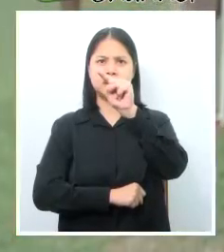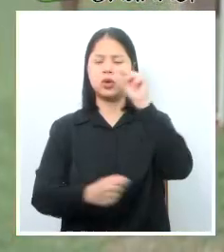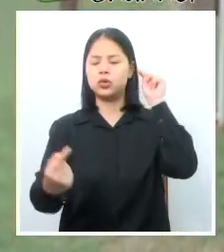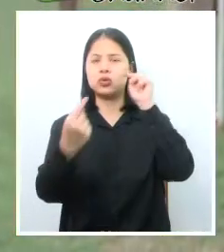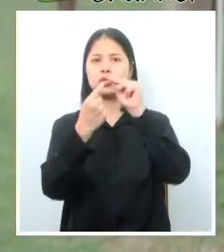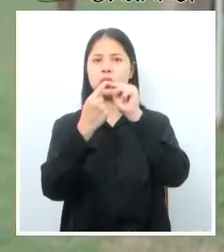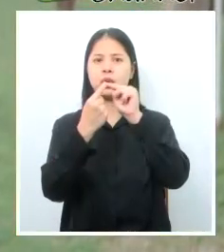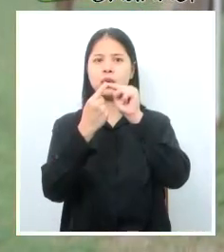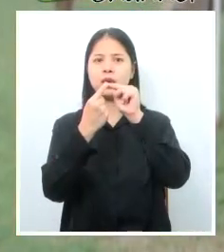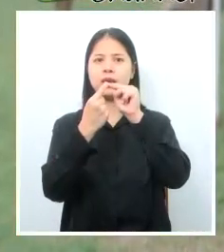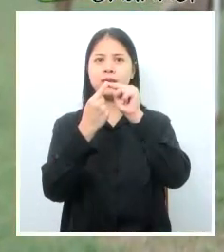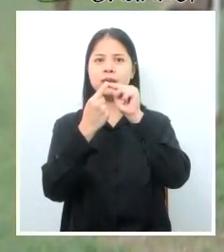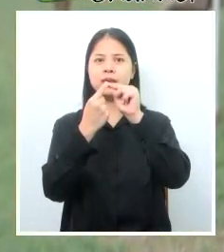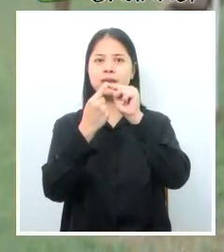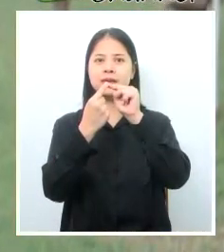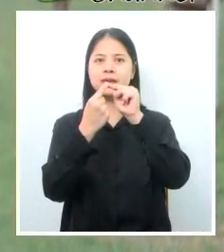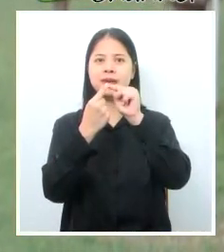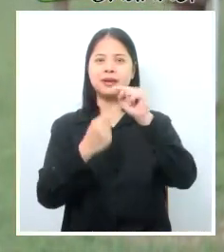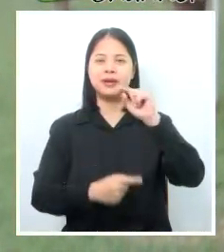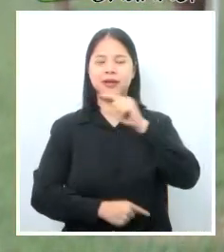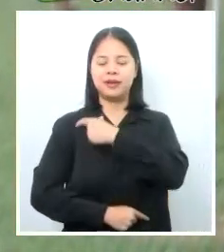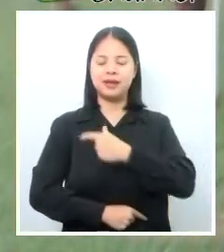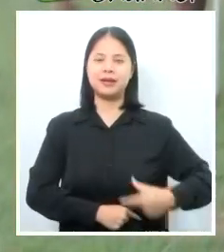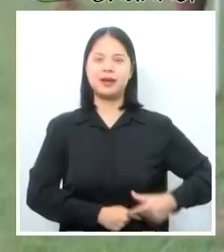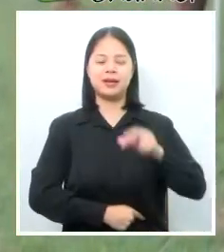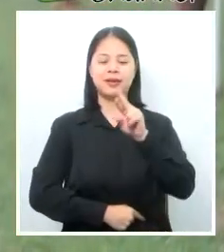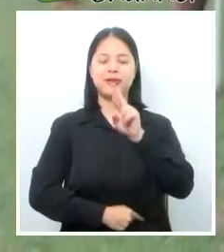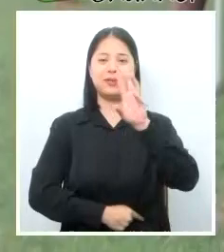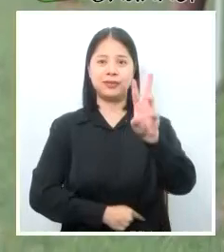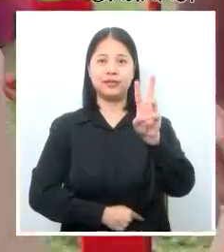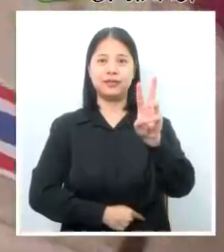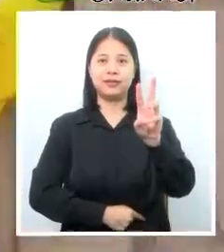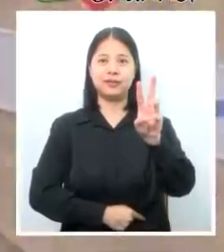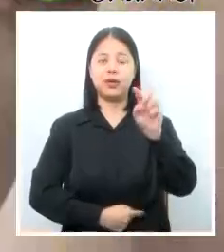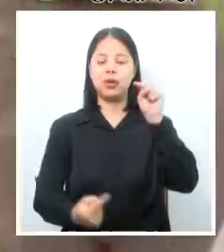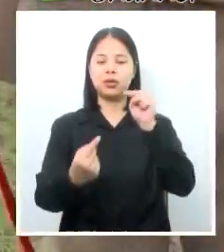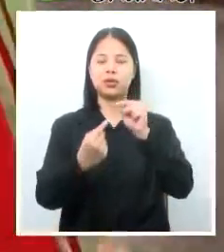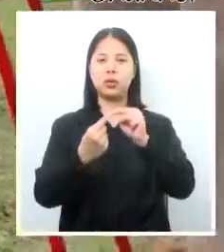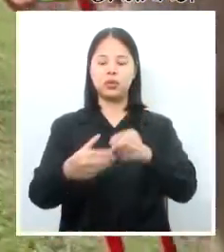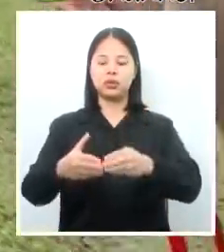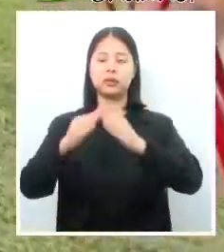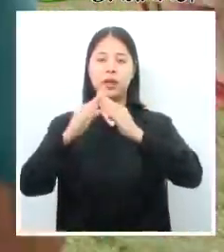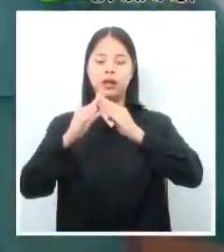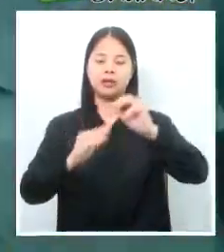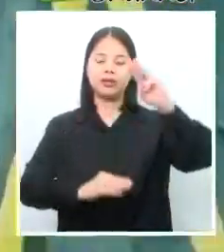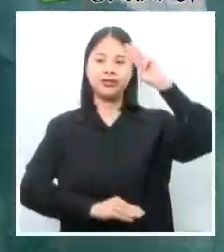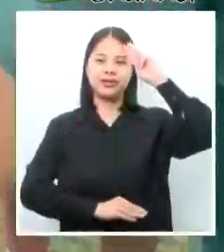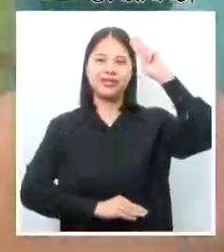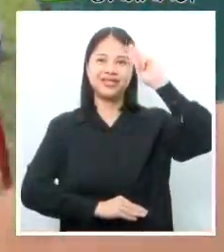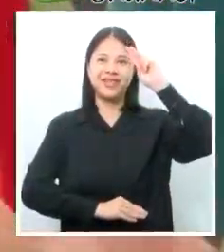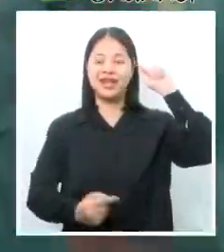ระบาทสมเด็จพระมงกุฎเกล้าเจ้าอยู่หัวรัชกาลที่6พระผู้พระราชทานกำเนิดลูกเสือไทยและเพื่อแสดงความ